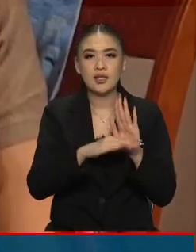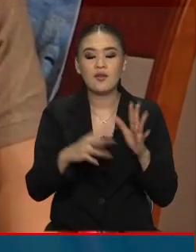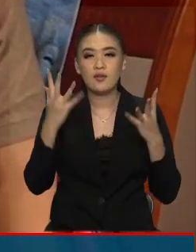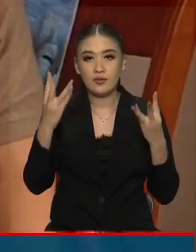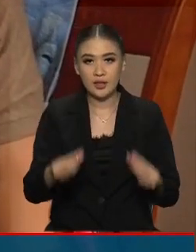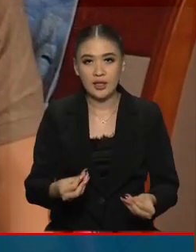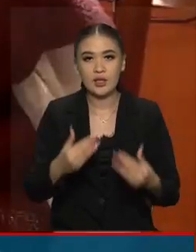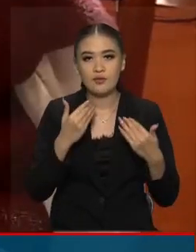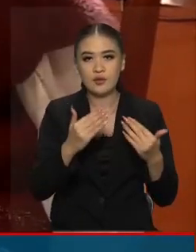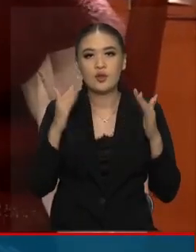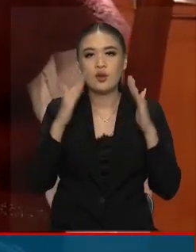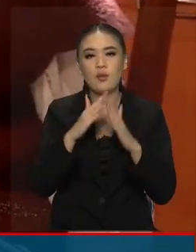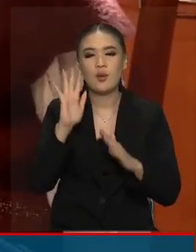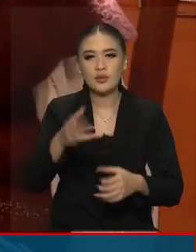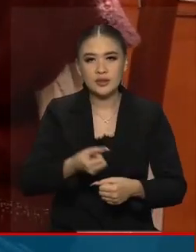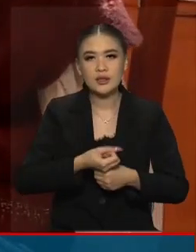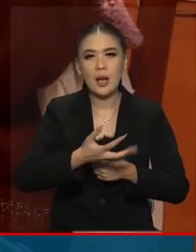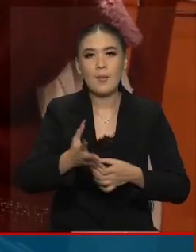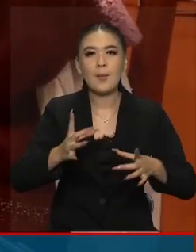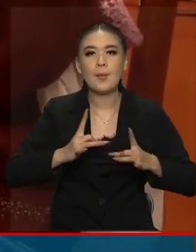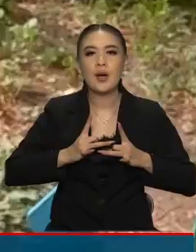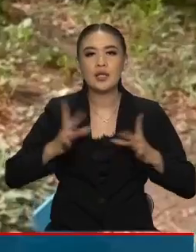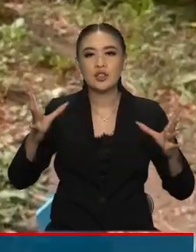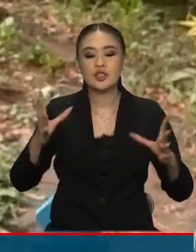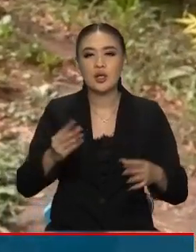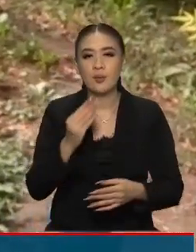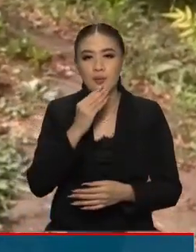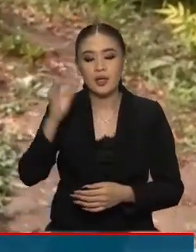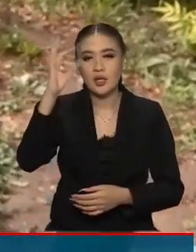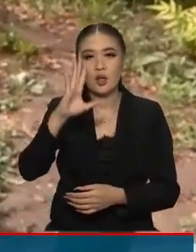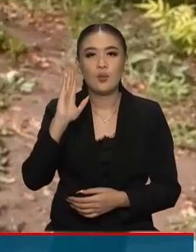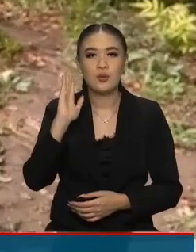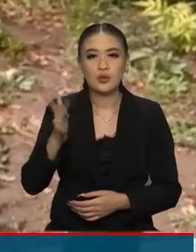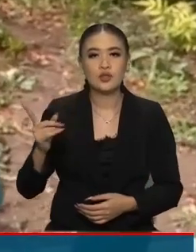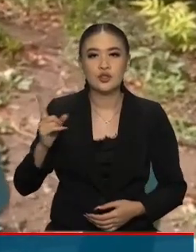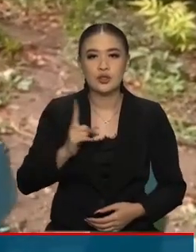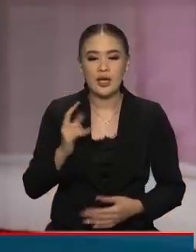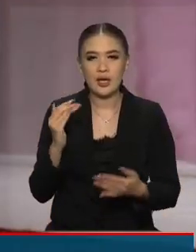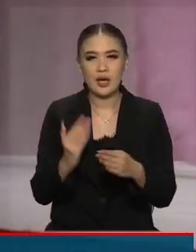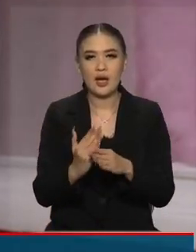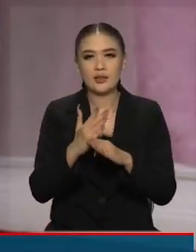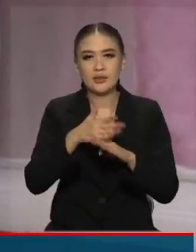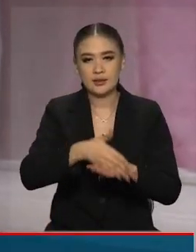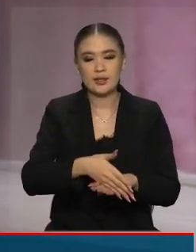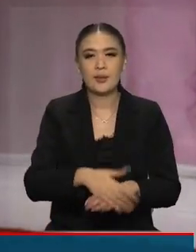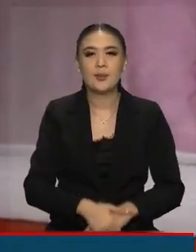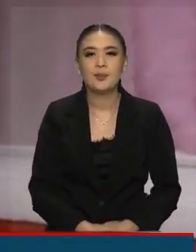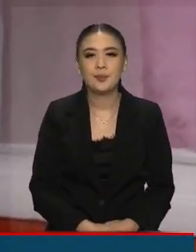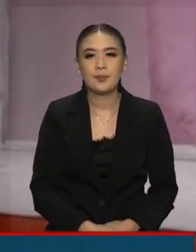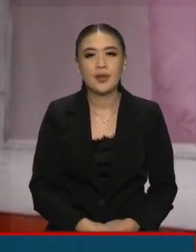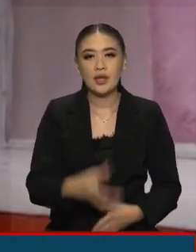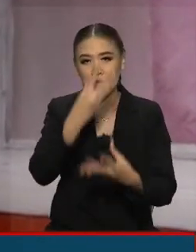день в её доме будет накрыт праздничный Дастархан и будет ждать гостей Не забудьте